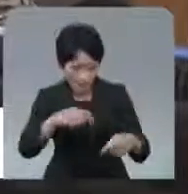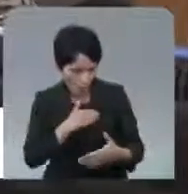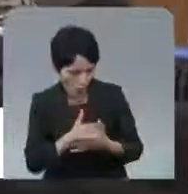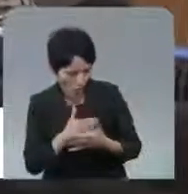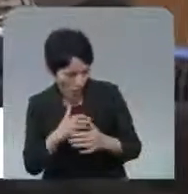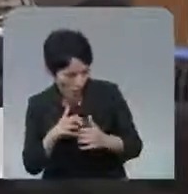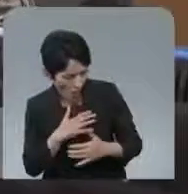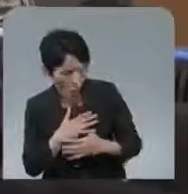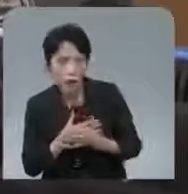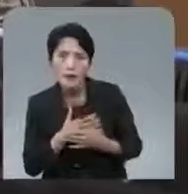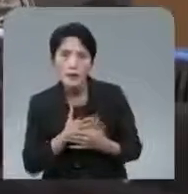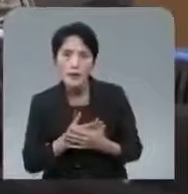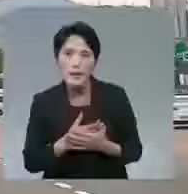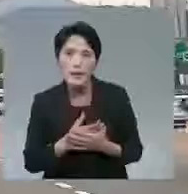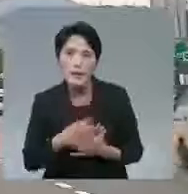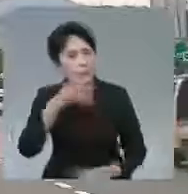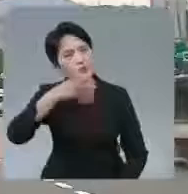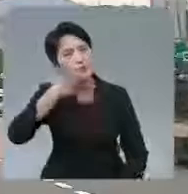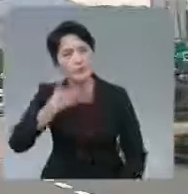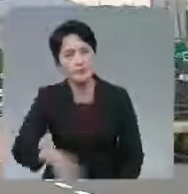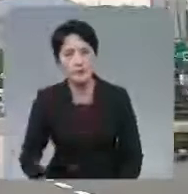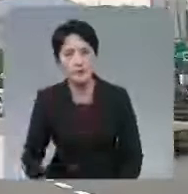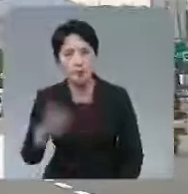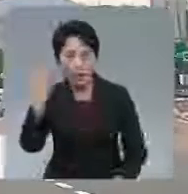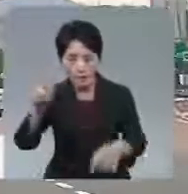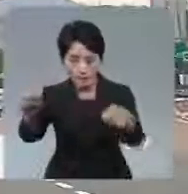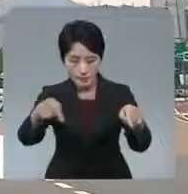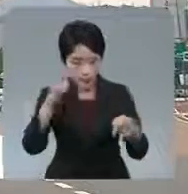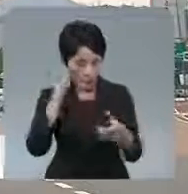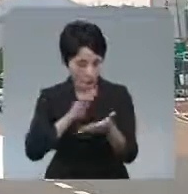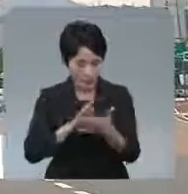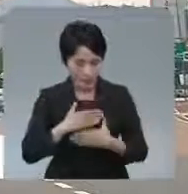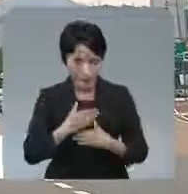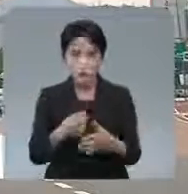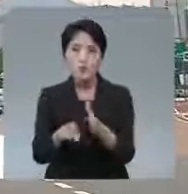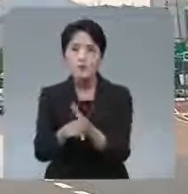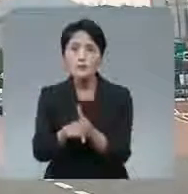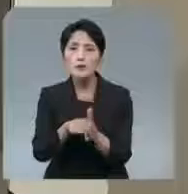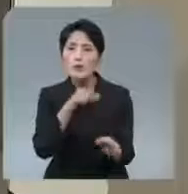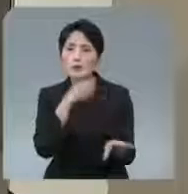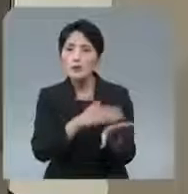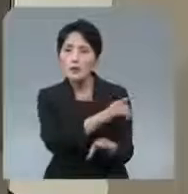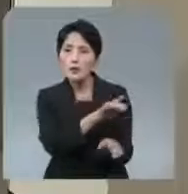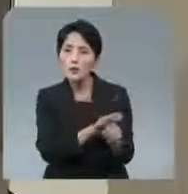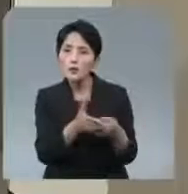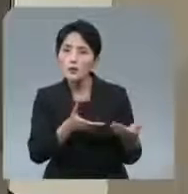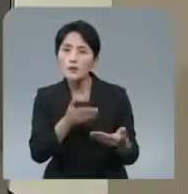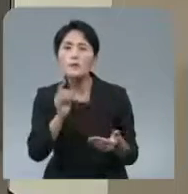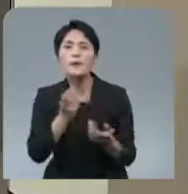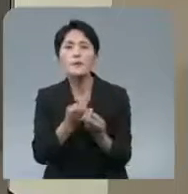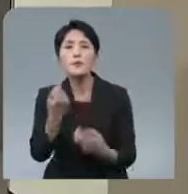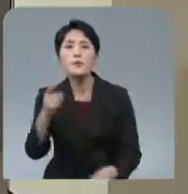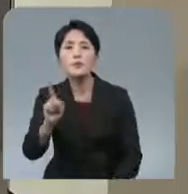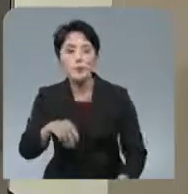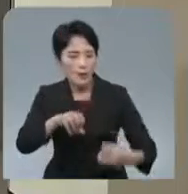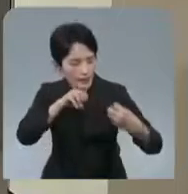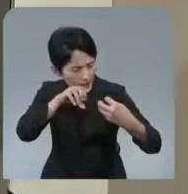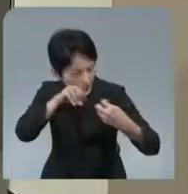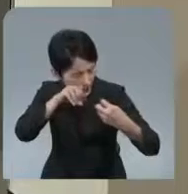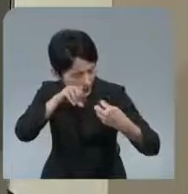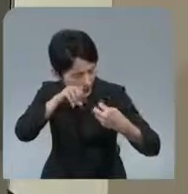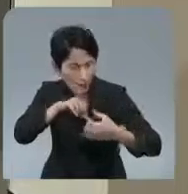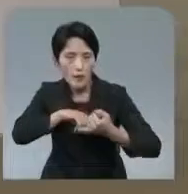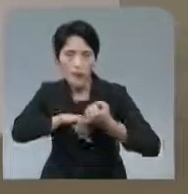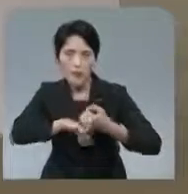averti kimiyo zhang en mars de casser l'accord militaire inter coréen de 2018 ou encore de tester un missile